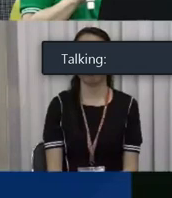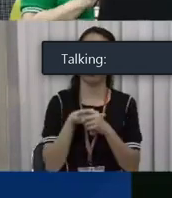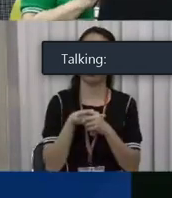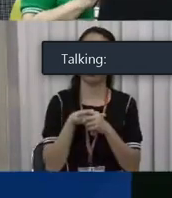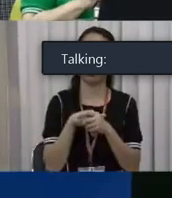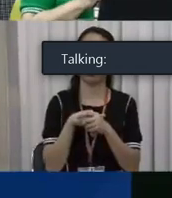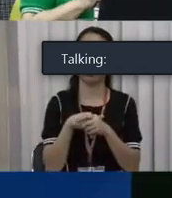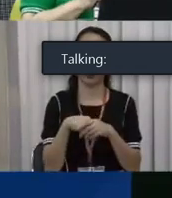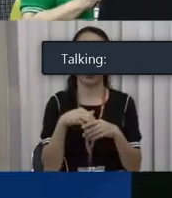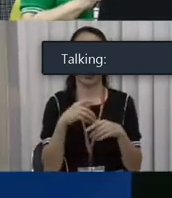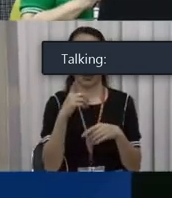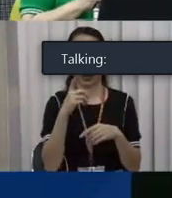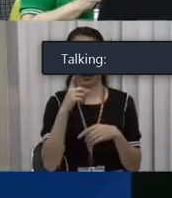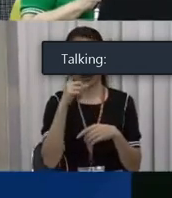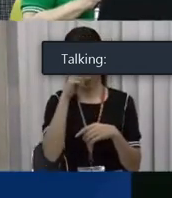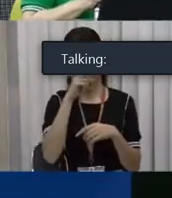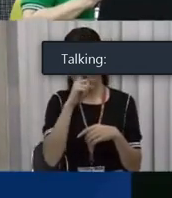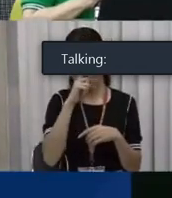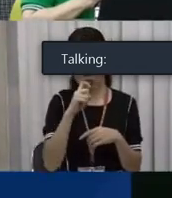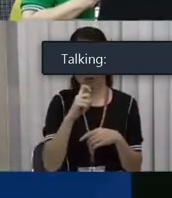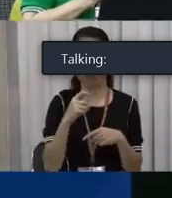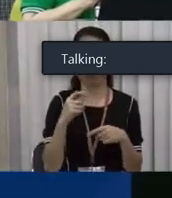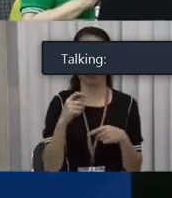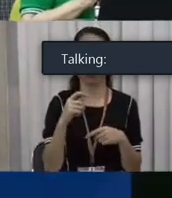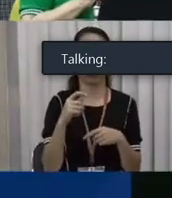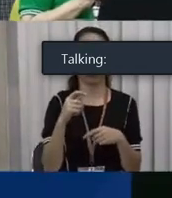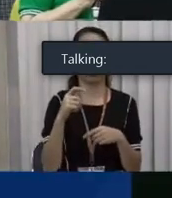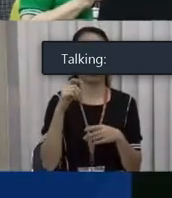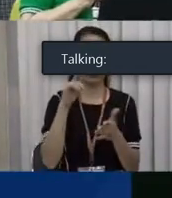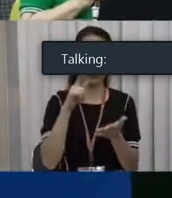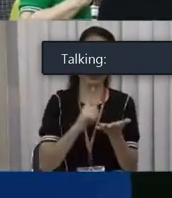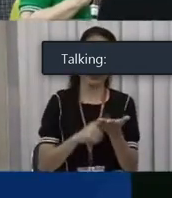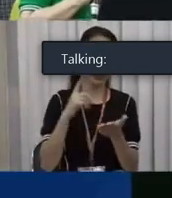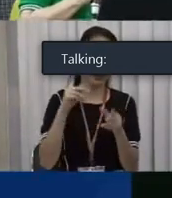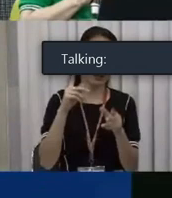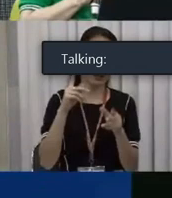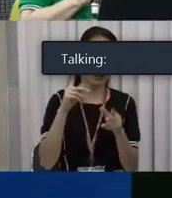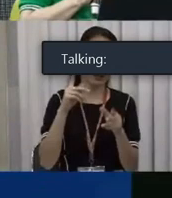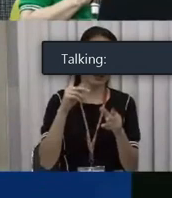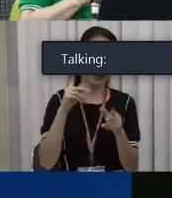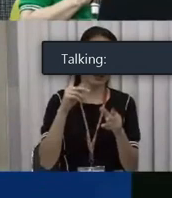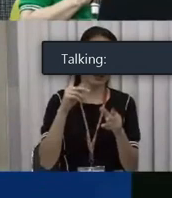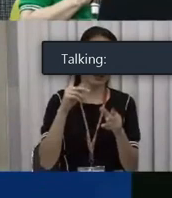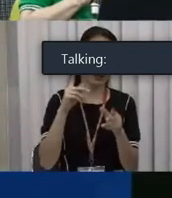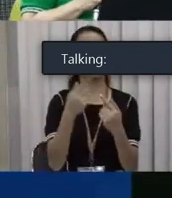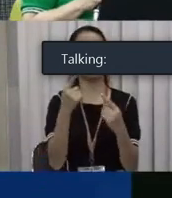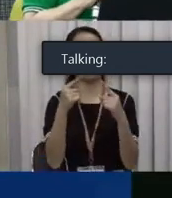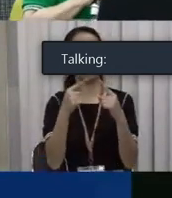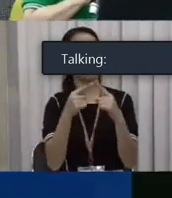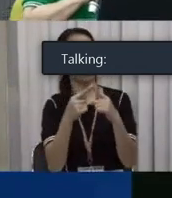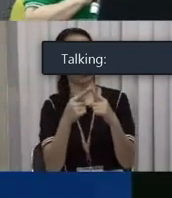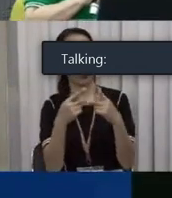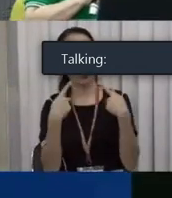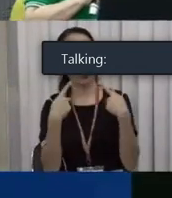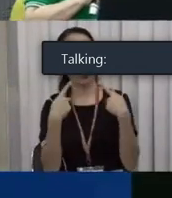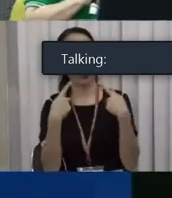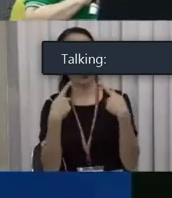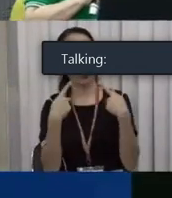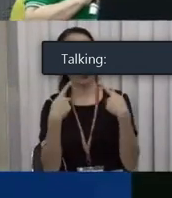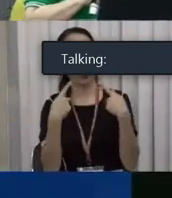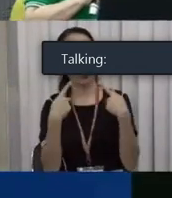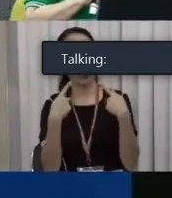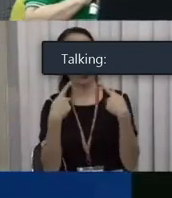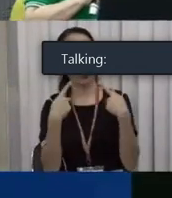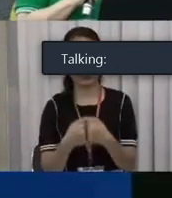no, kay dali ra man sila maka kuan makapakatawa baron or dali ra kay maka-adapt sa kinaiya